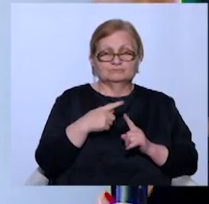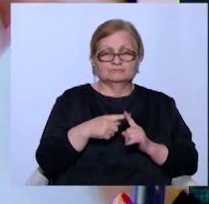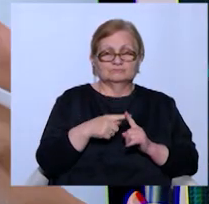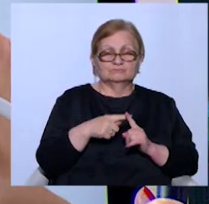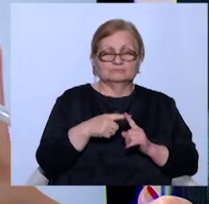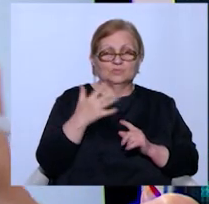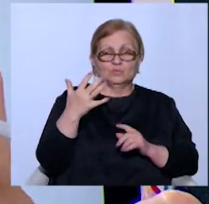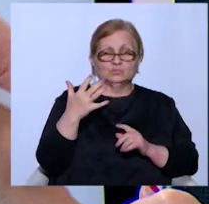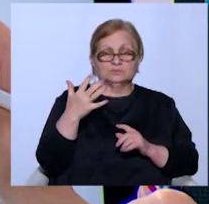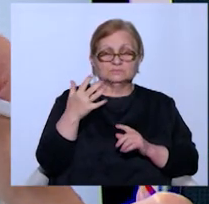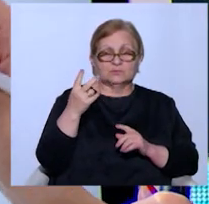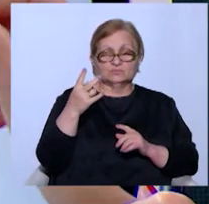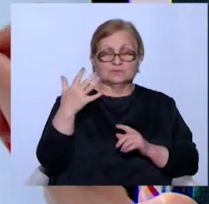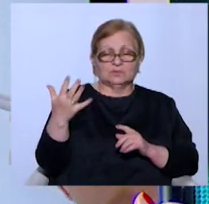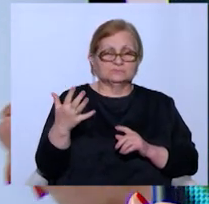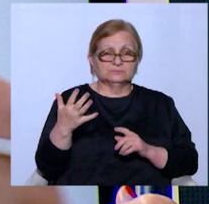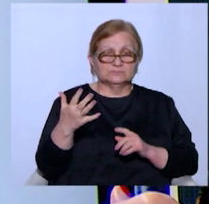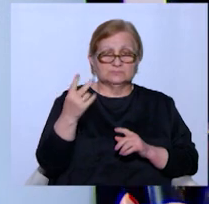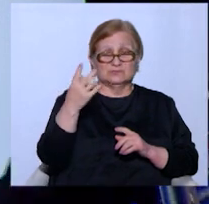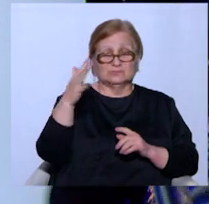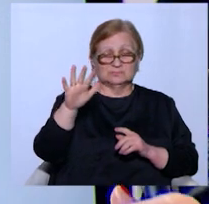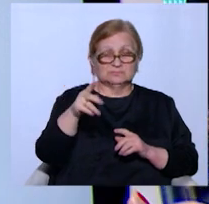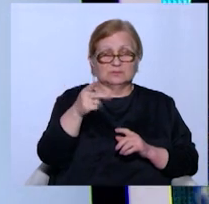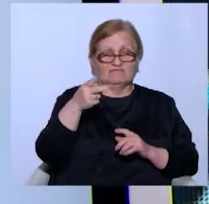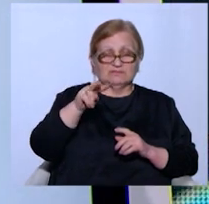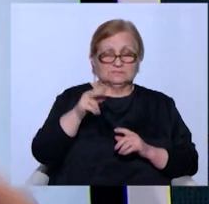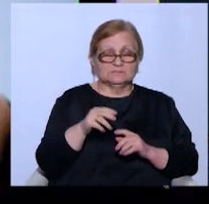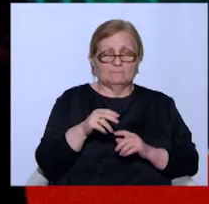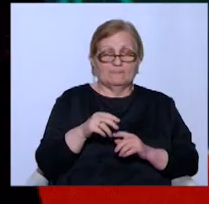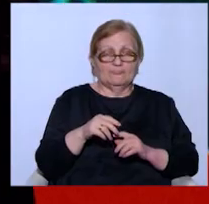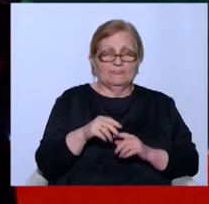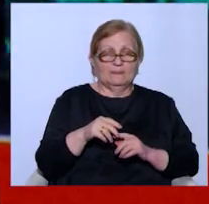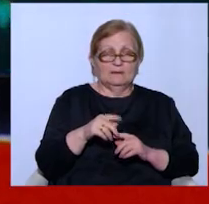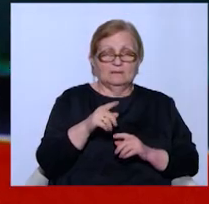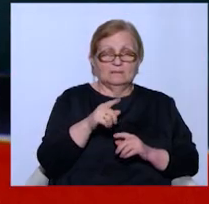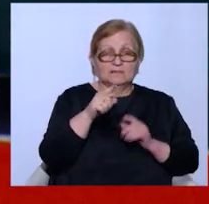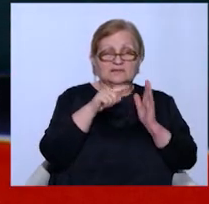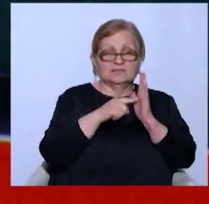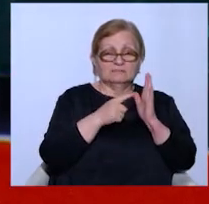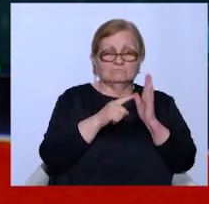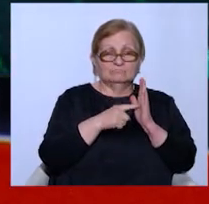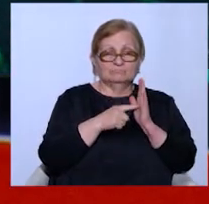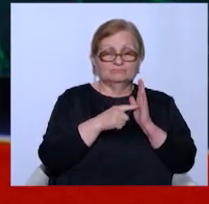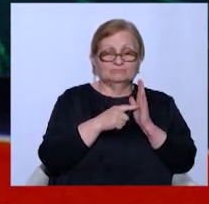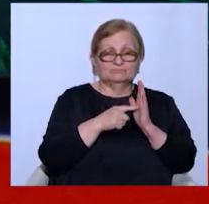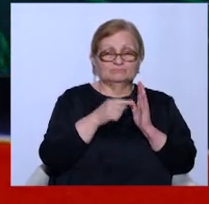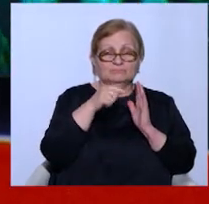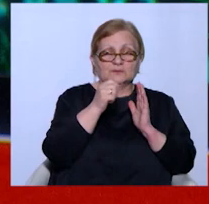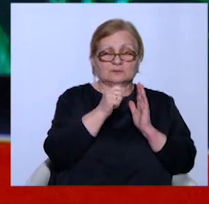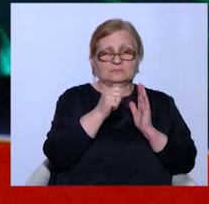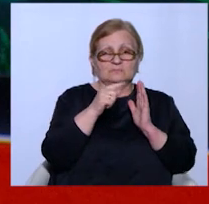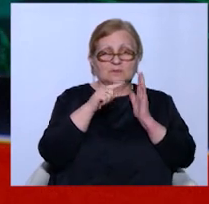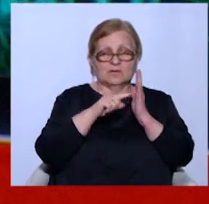+ 5-ის კვადრატი. აი ესე 25. აი ესეც გავიხსენეთ, ხო? ანუ ნამრავლი 3a +